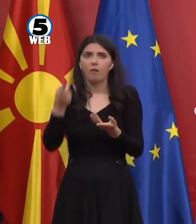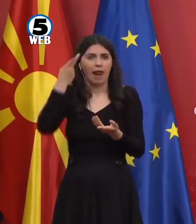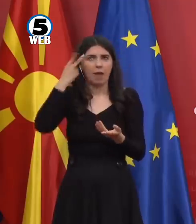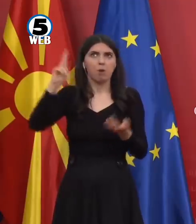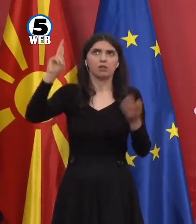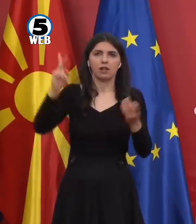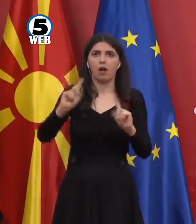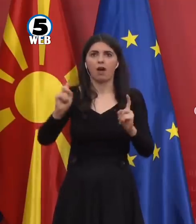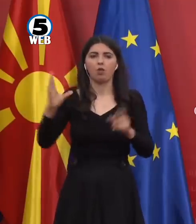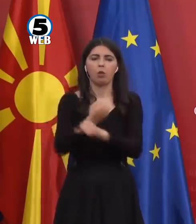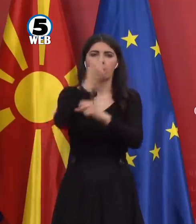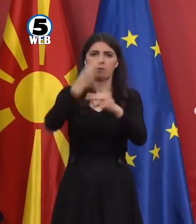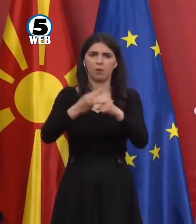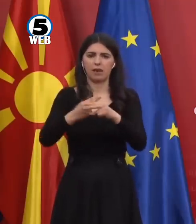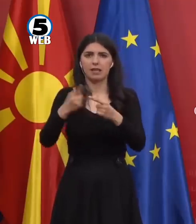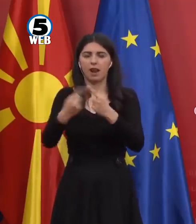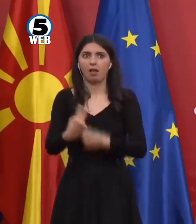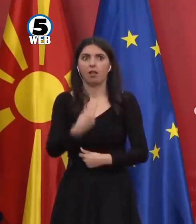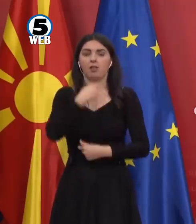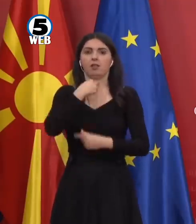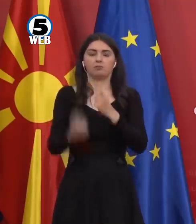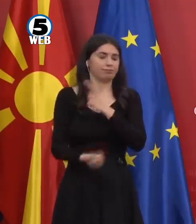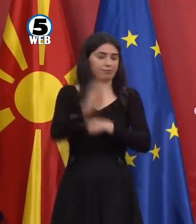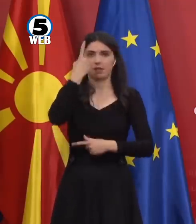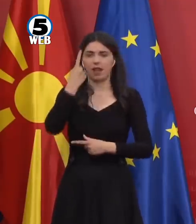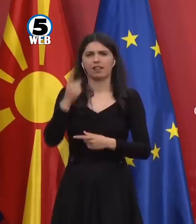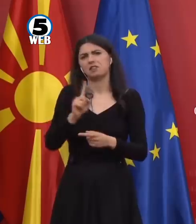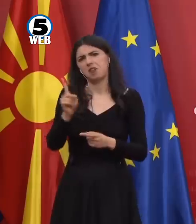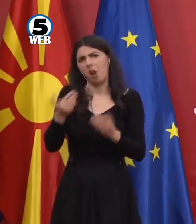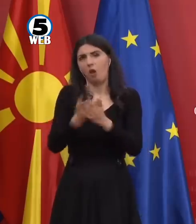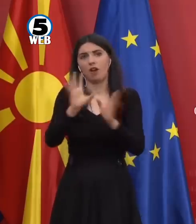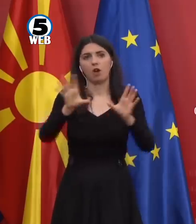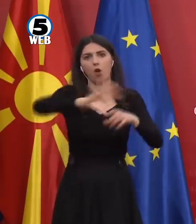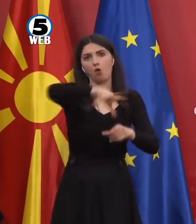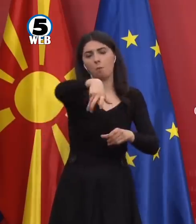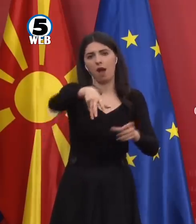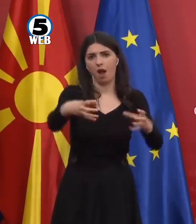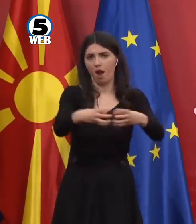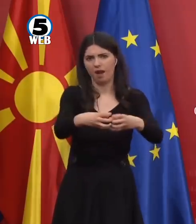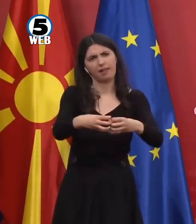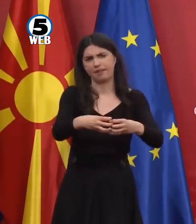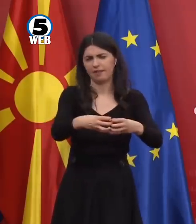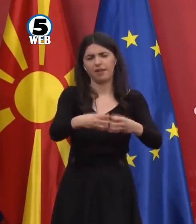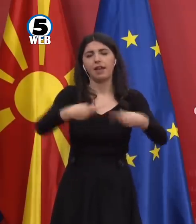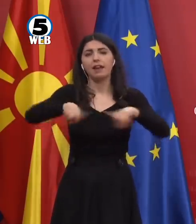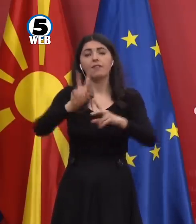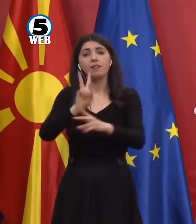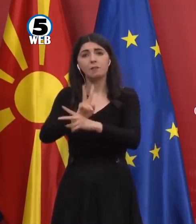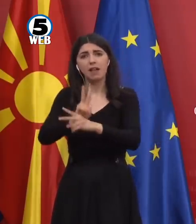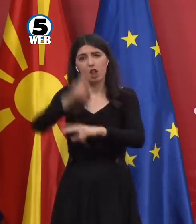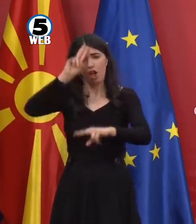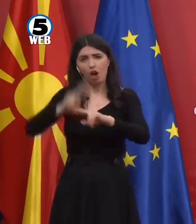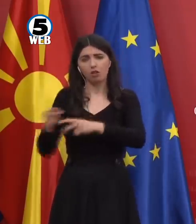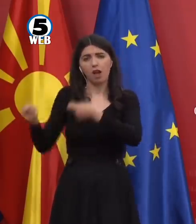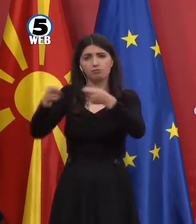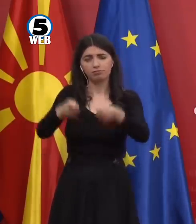непознато или нешто може да изненади во смисла на нов кластер. Но внимателни сме. Одлуката ќе ја носиме